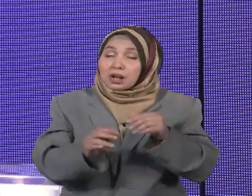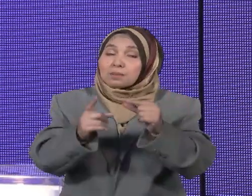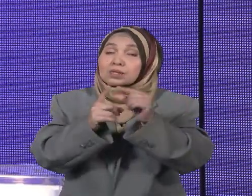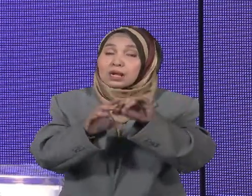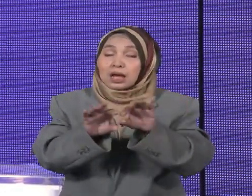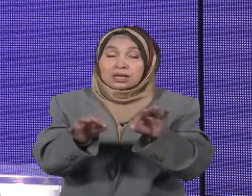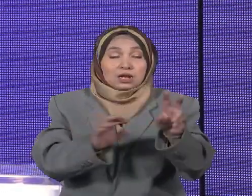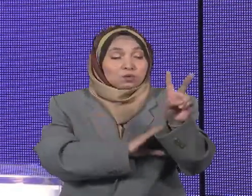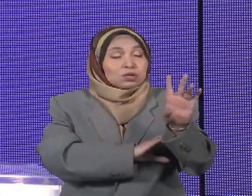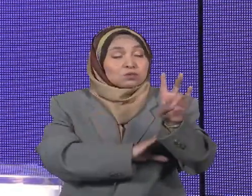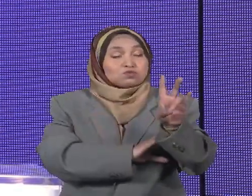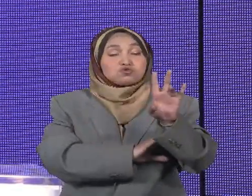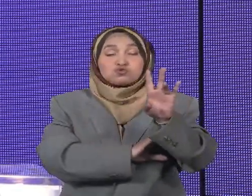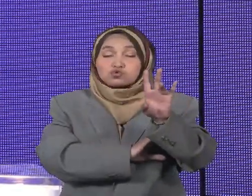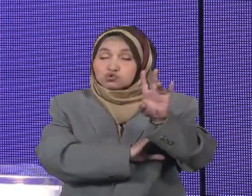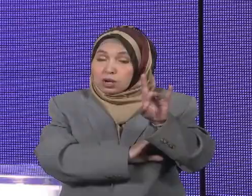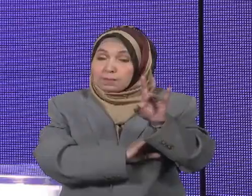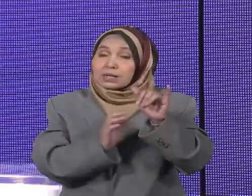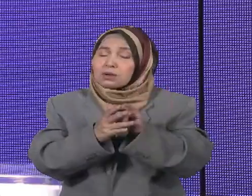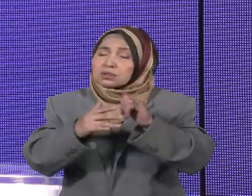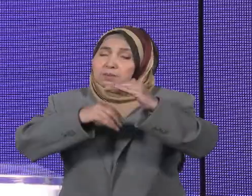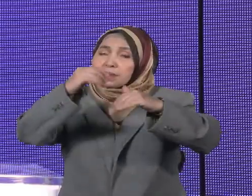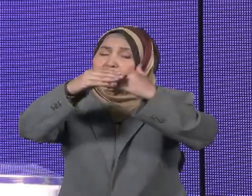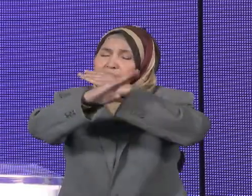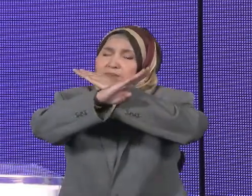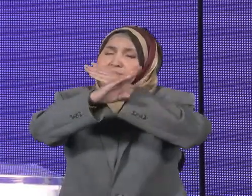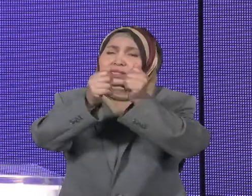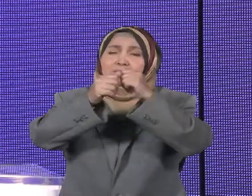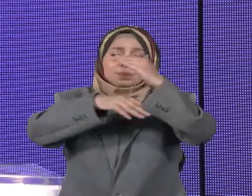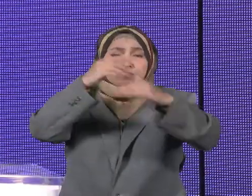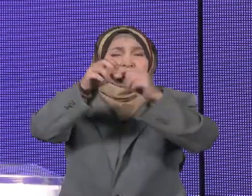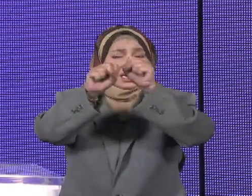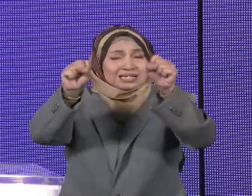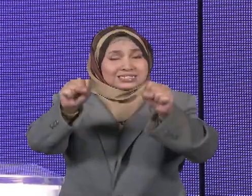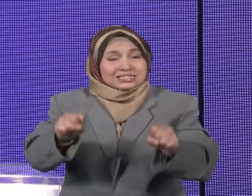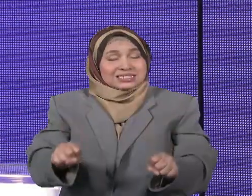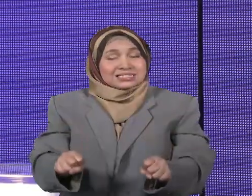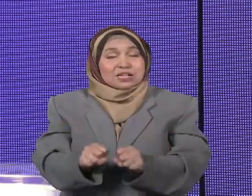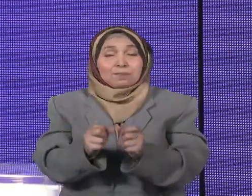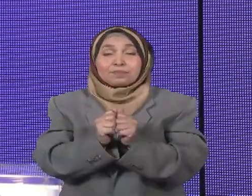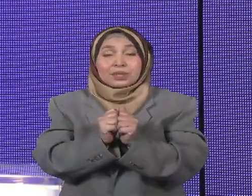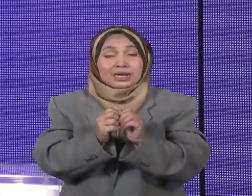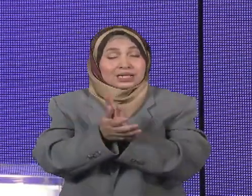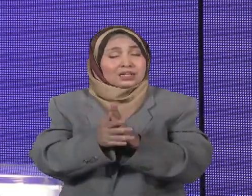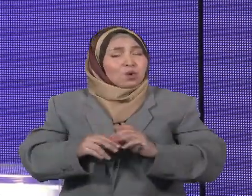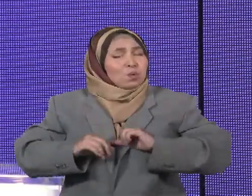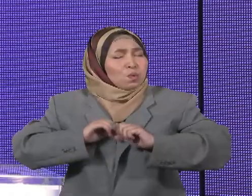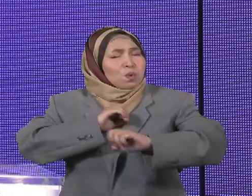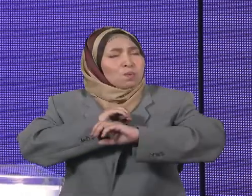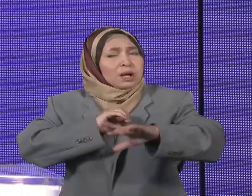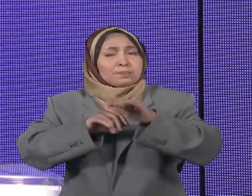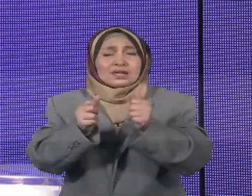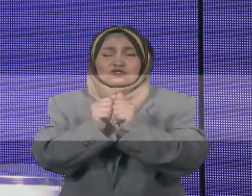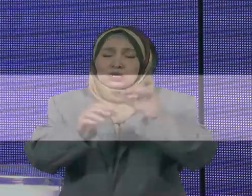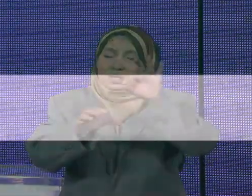ayat 278 tadi ittaqullah, maksudnya kita bina perisai itu dengan membina sistem ya bersama. Jadi saya menyuruh kepada tuan-tuan bersama